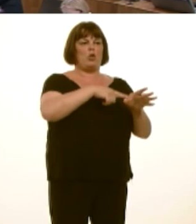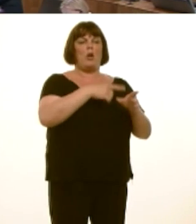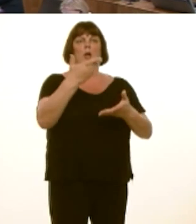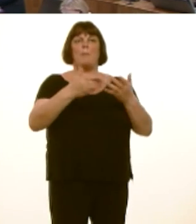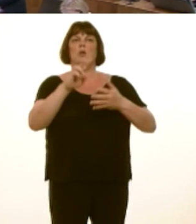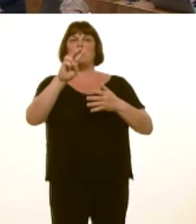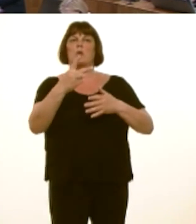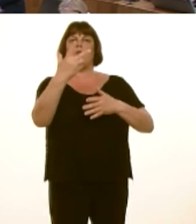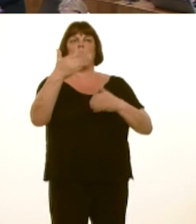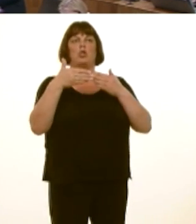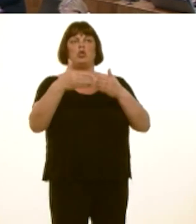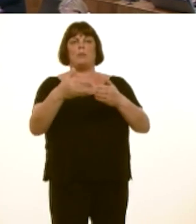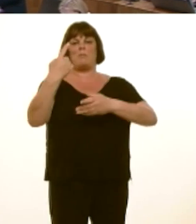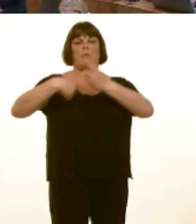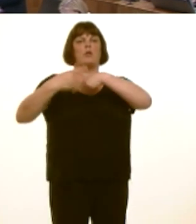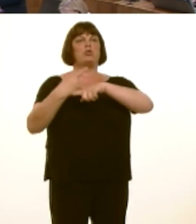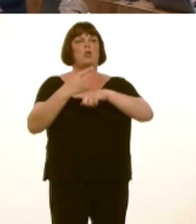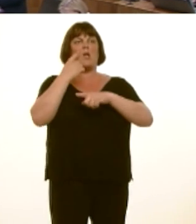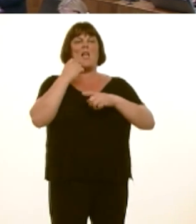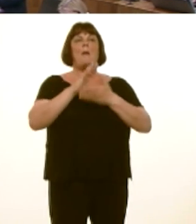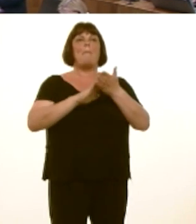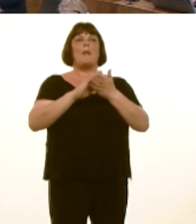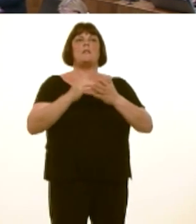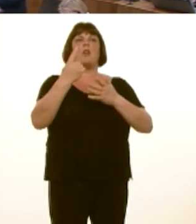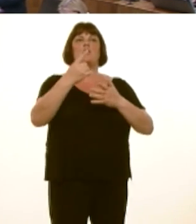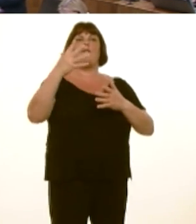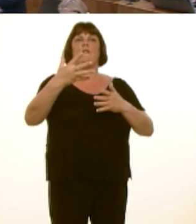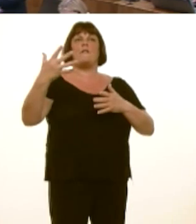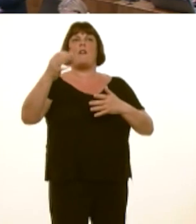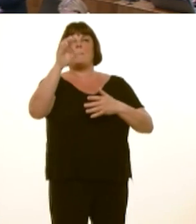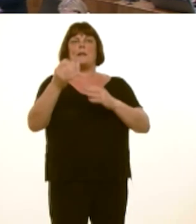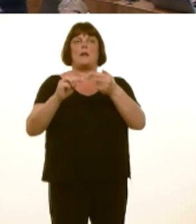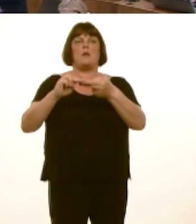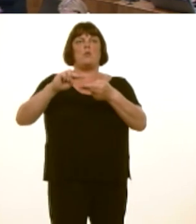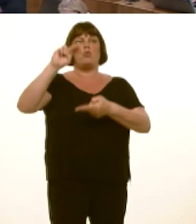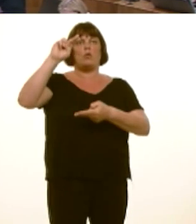a cynnydd o 155% ers y cyntaf o Ionawr